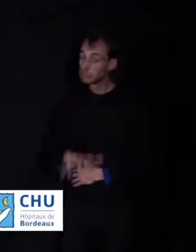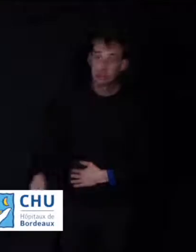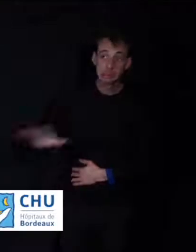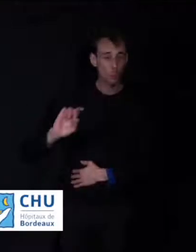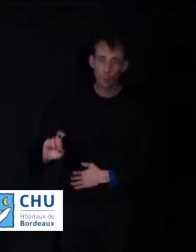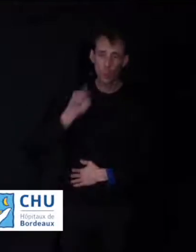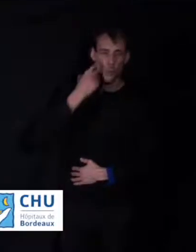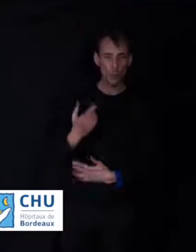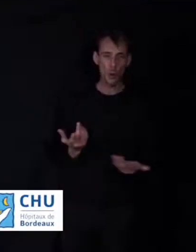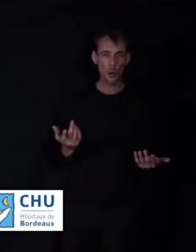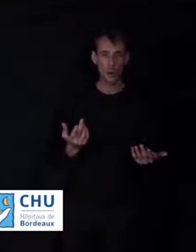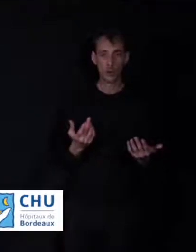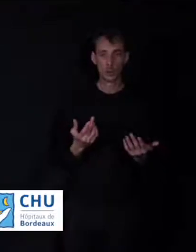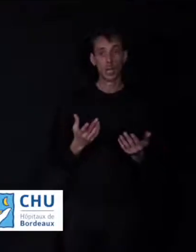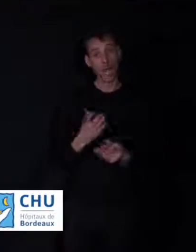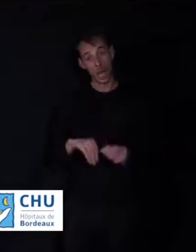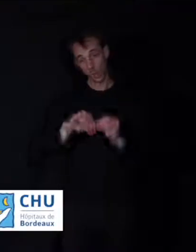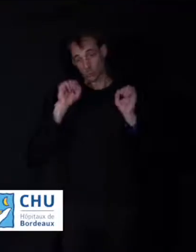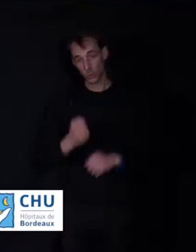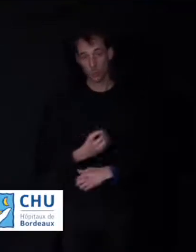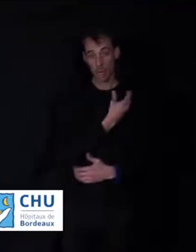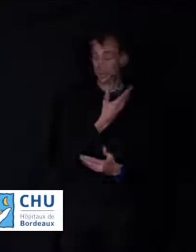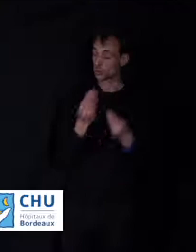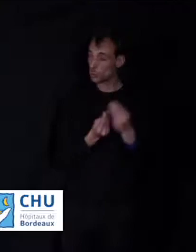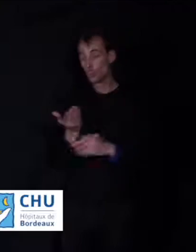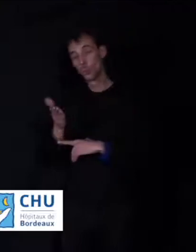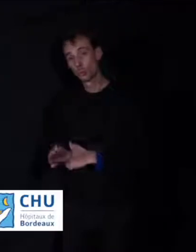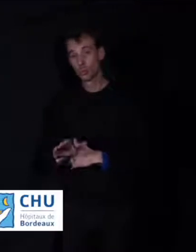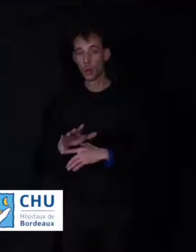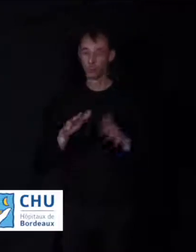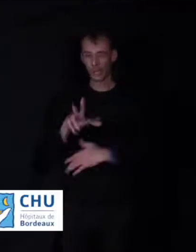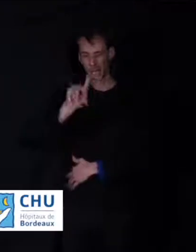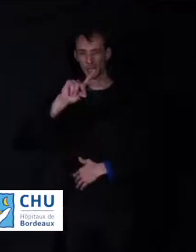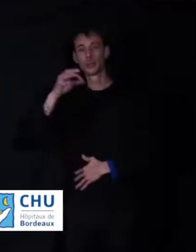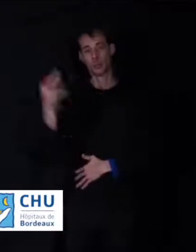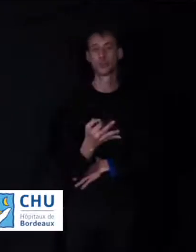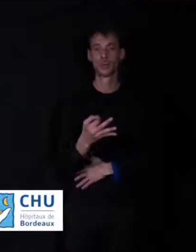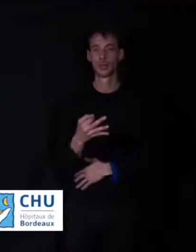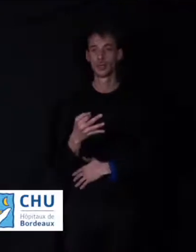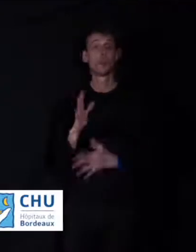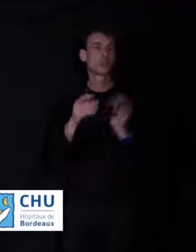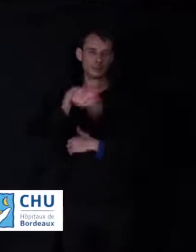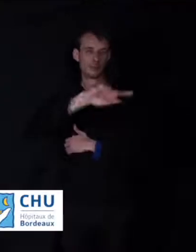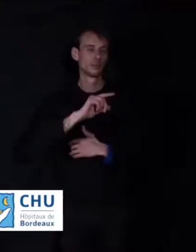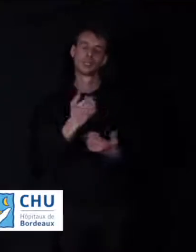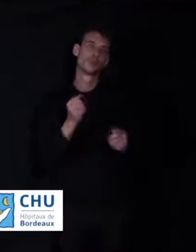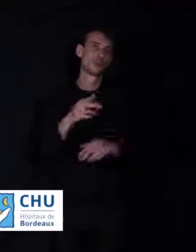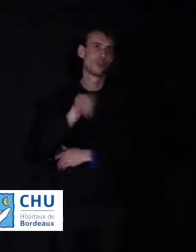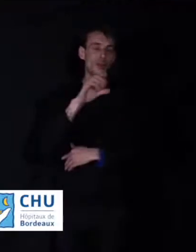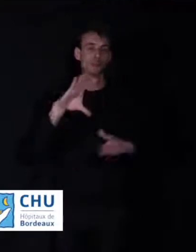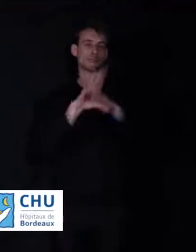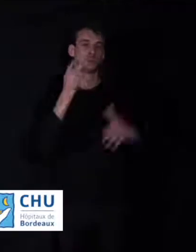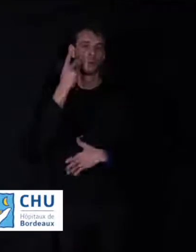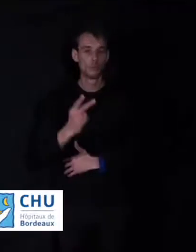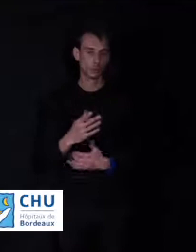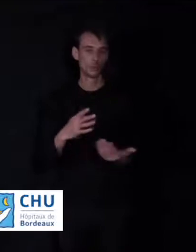une létalité ou une mortalité qui pouvait aller jusqu'à 30%. Et quand on guérissait, on a tous vu des images de ça, c'est ce que l'on appelait la peau